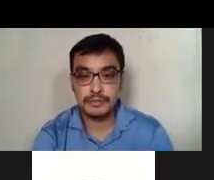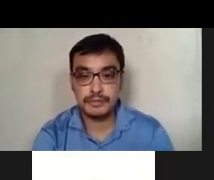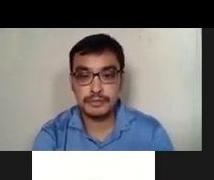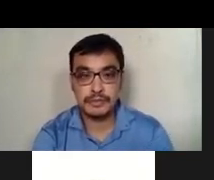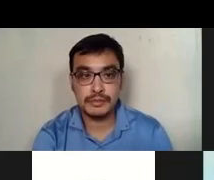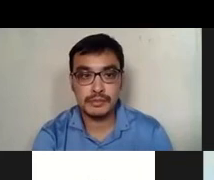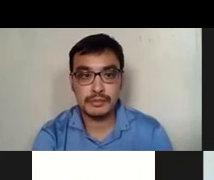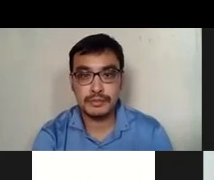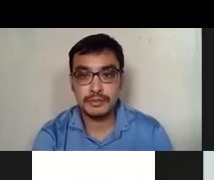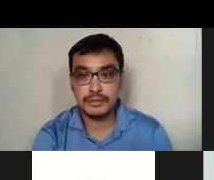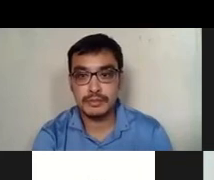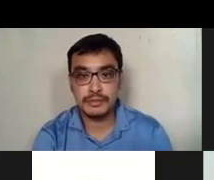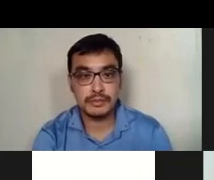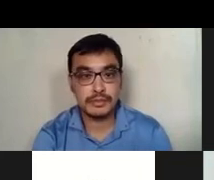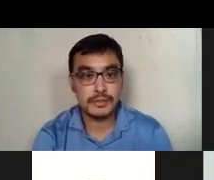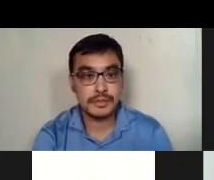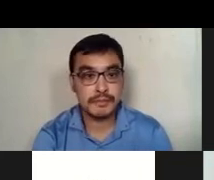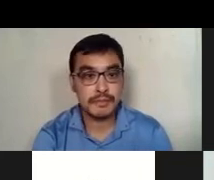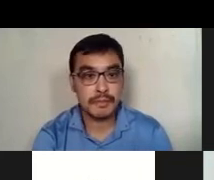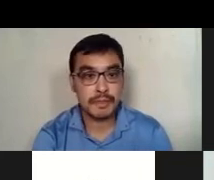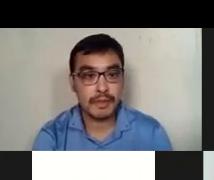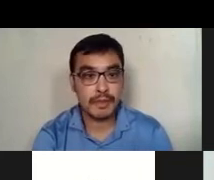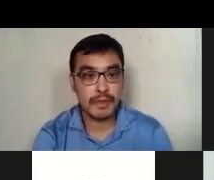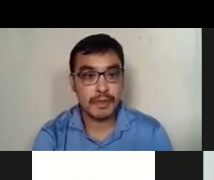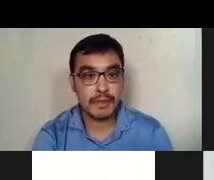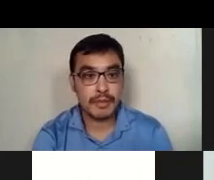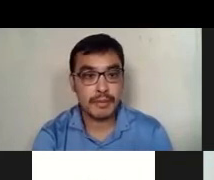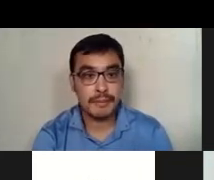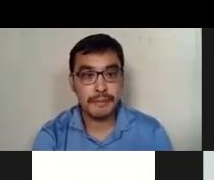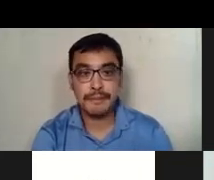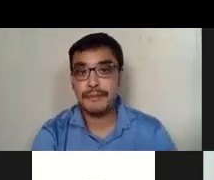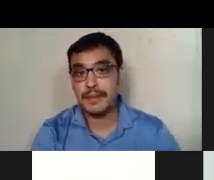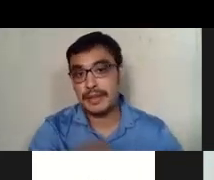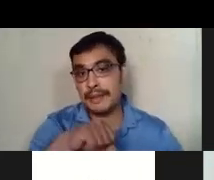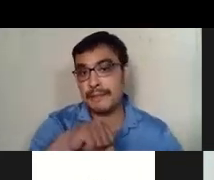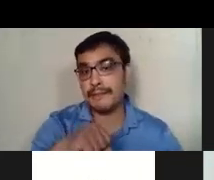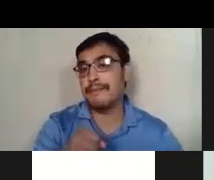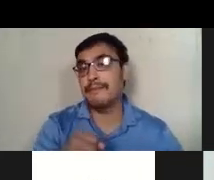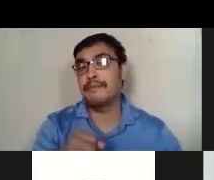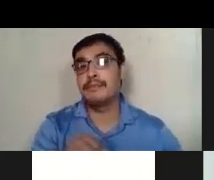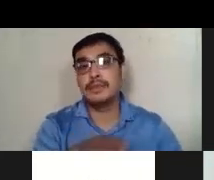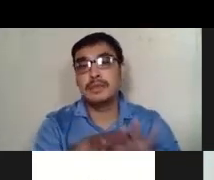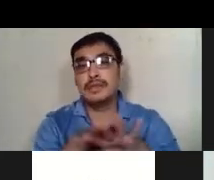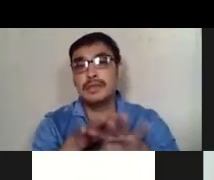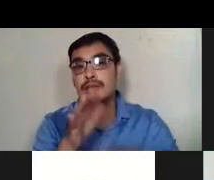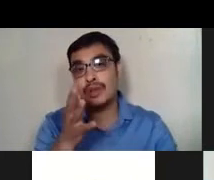हुन्छजी टाइम लाग्ने हो, नत्र सिन्धुलीतिर जानु पर्ने हुन्छ, यहाँ टाइम हामीसँग धेरै छैन. हजुर